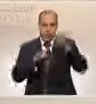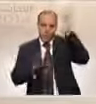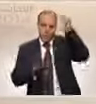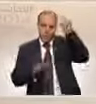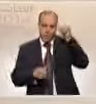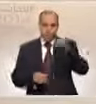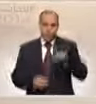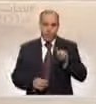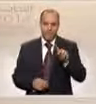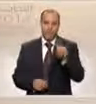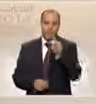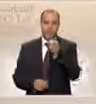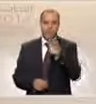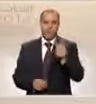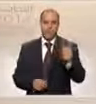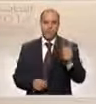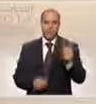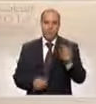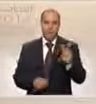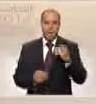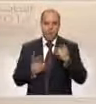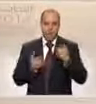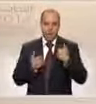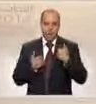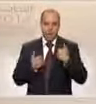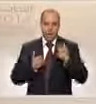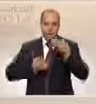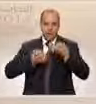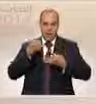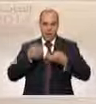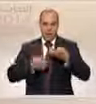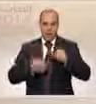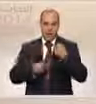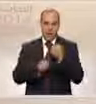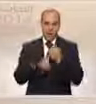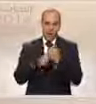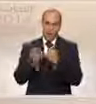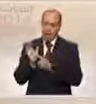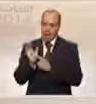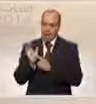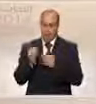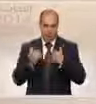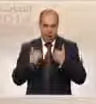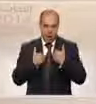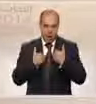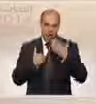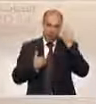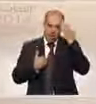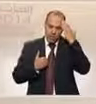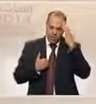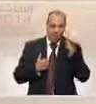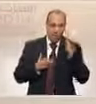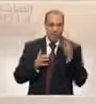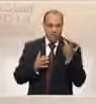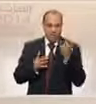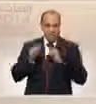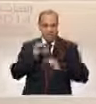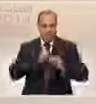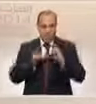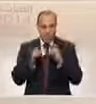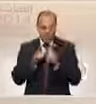2014 انا قاضي ورجل قانون ونعرف كيف تدار الدوله